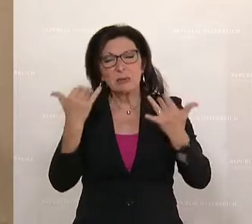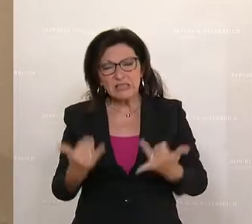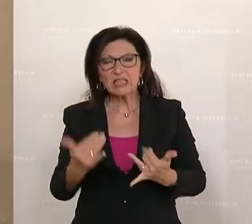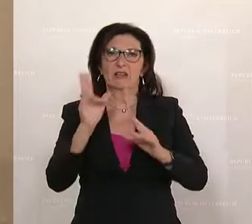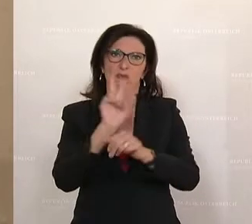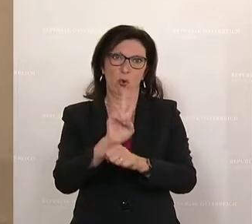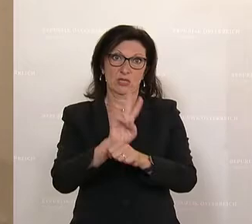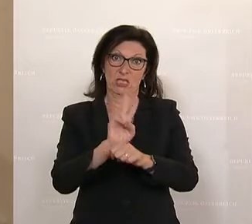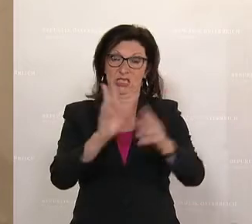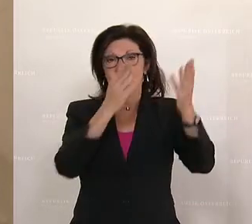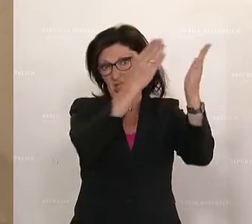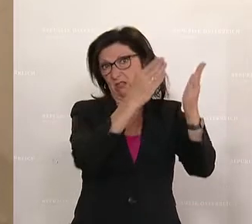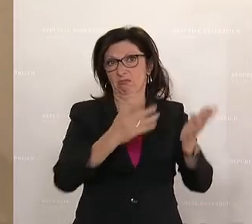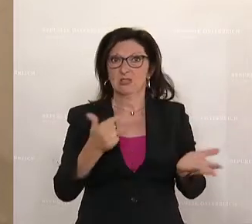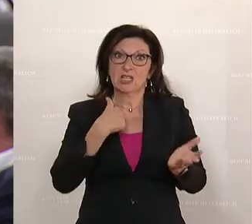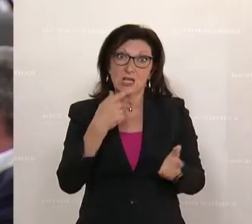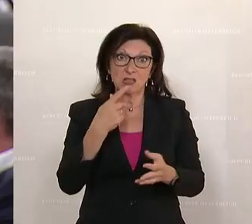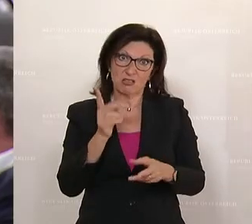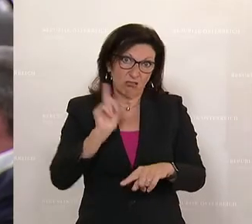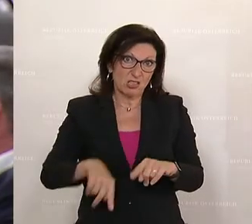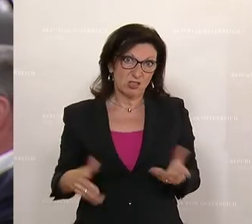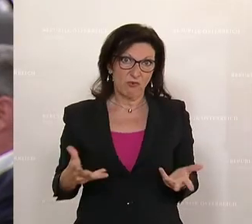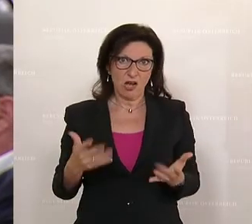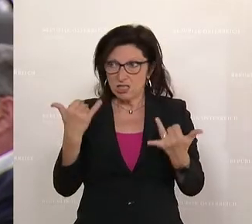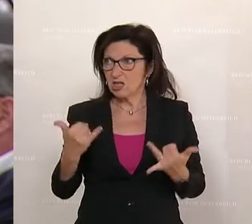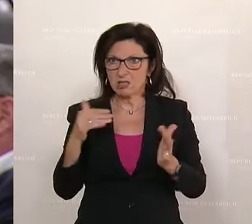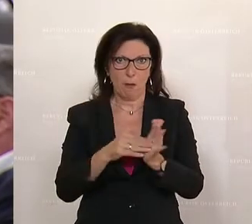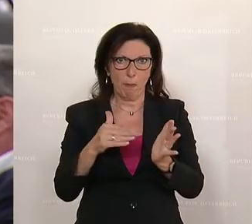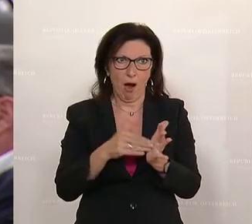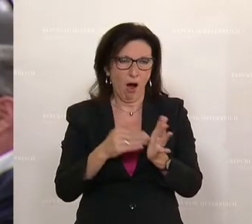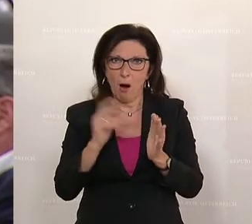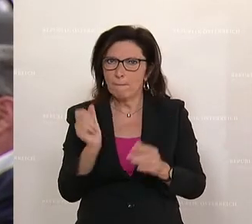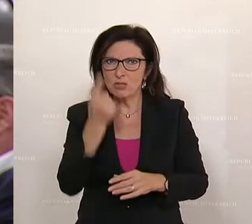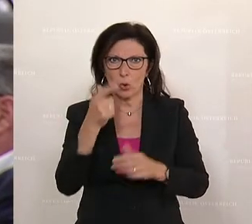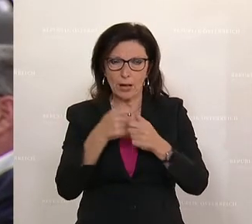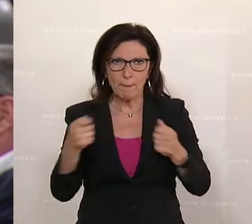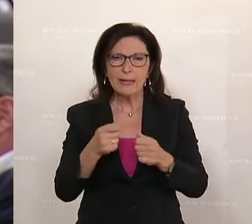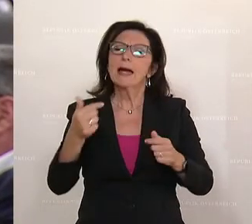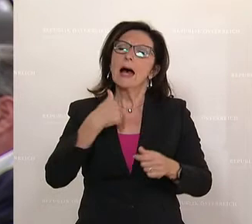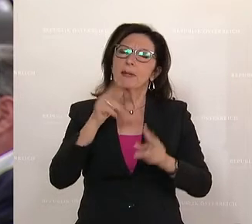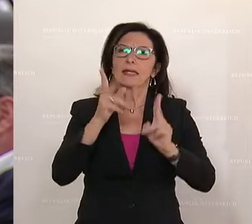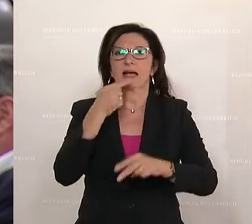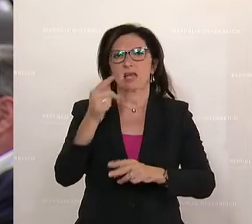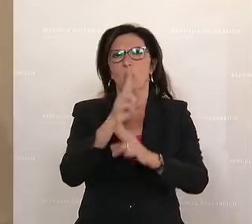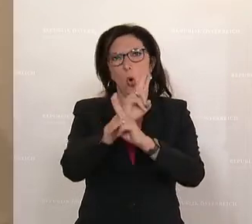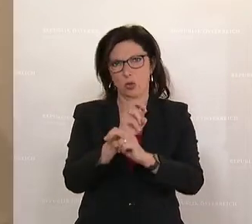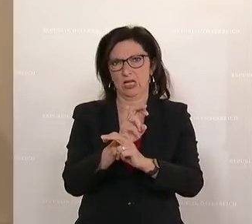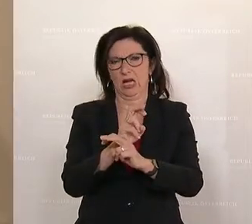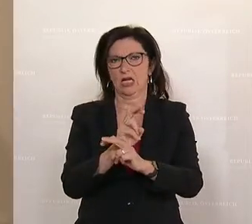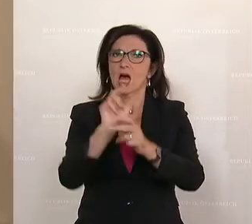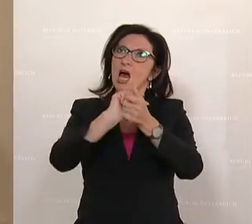Fehler, weil tatsächlich außergewöhnliche Zeiten außergewöhnliche Maßnahmen erfordern. Aber was ich zusagen kann, ist, dass Österreich konstruktiv sich an